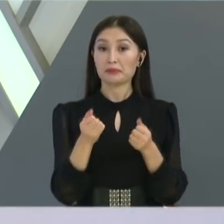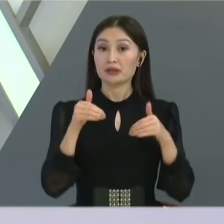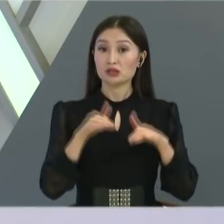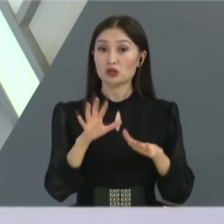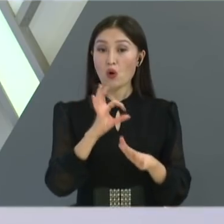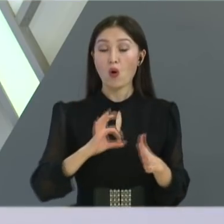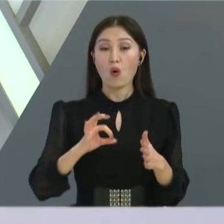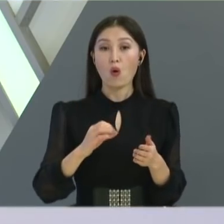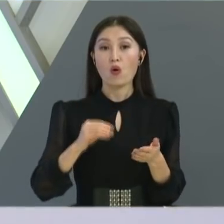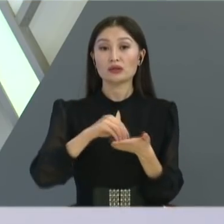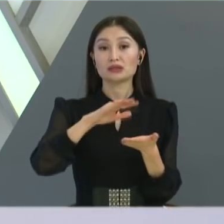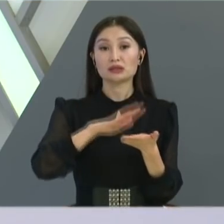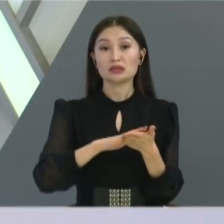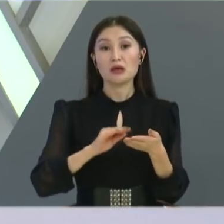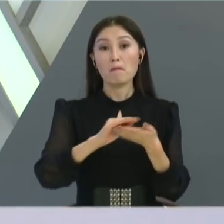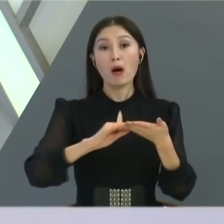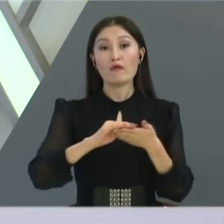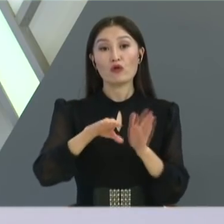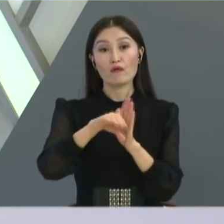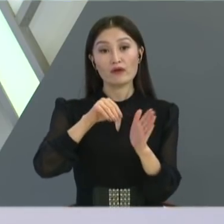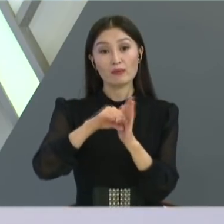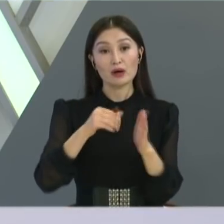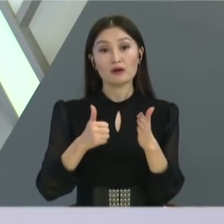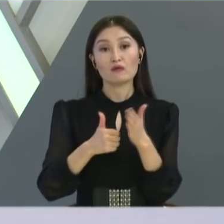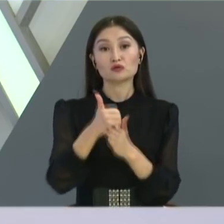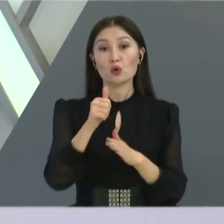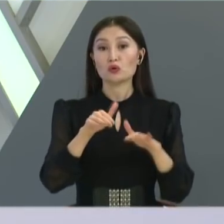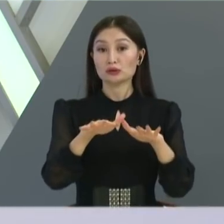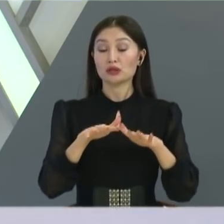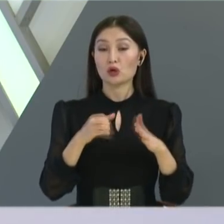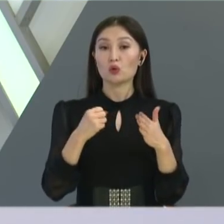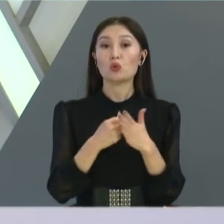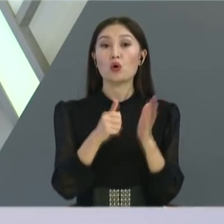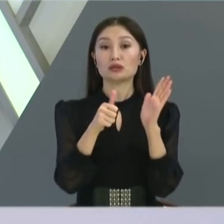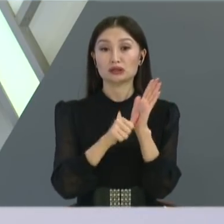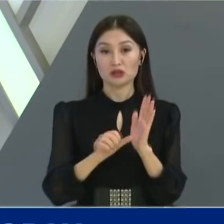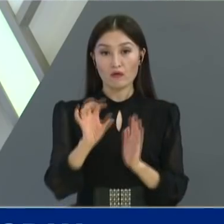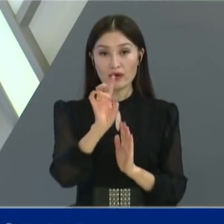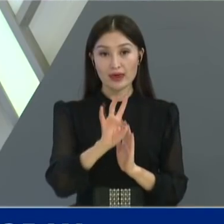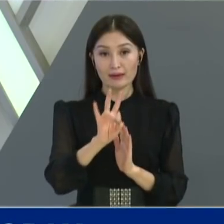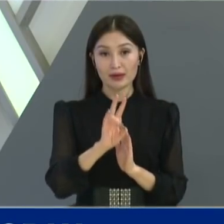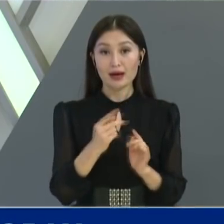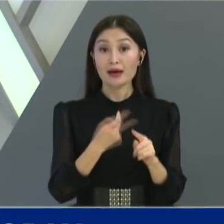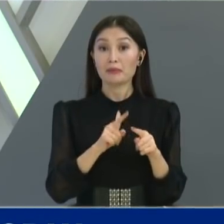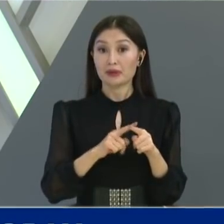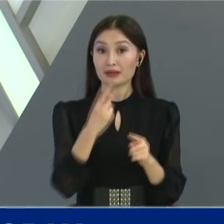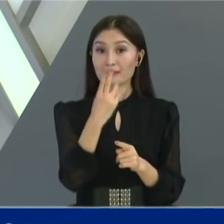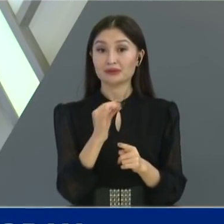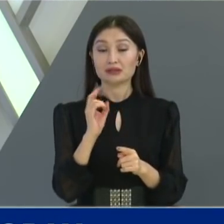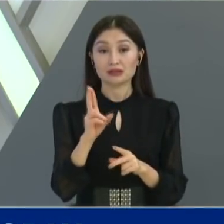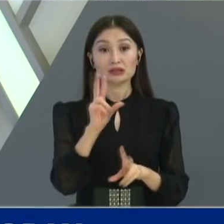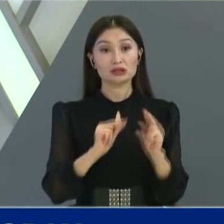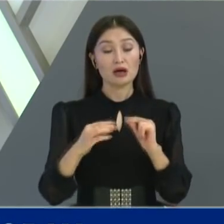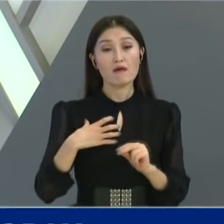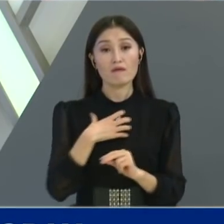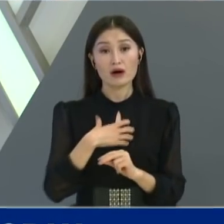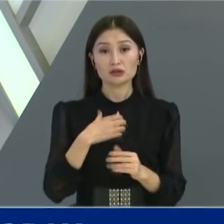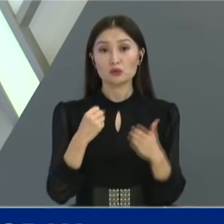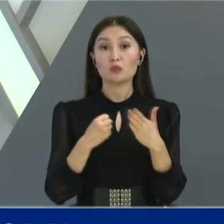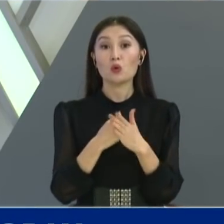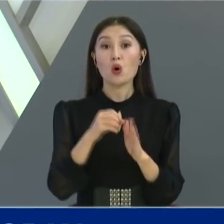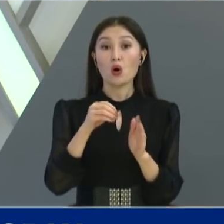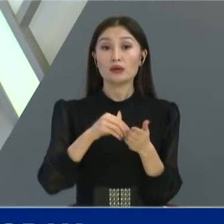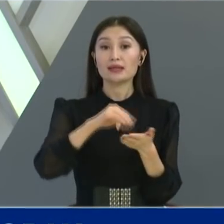о назначении повторных выборов депутатов Жогорку Кенеша в срок до 6 ноября. При этом Центр избирком считает важным до